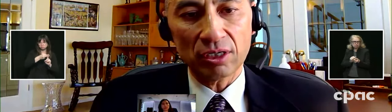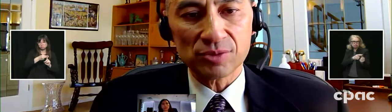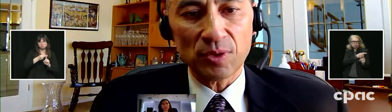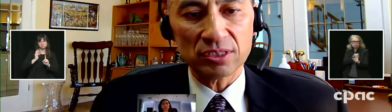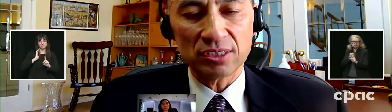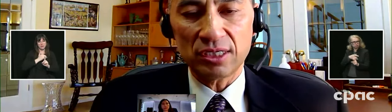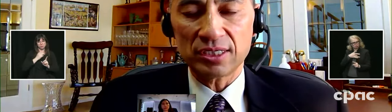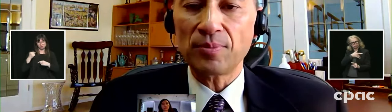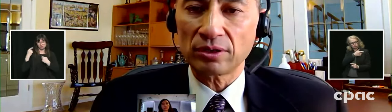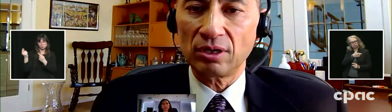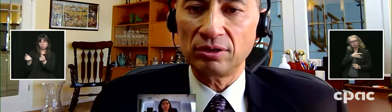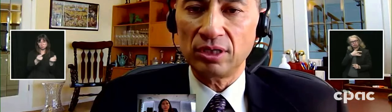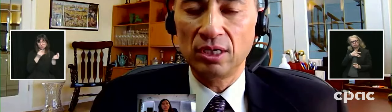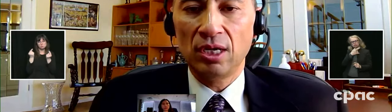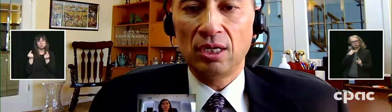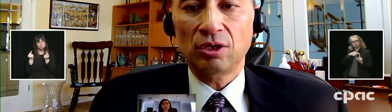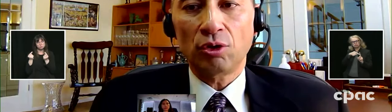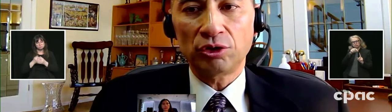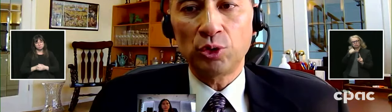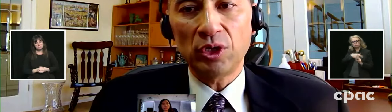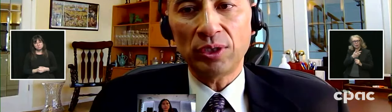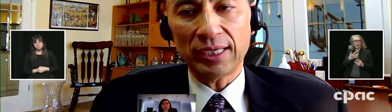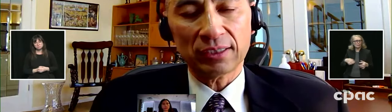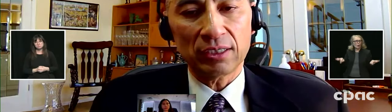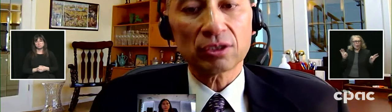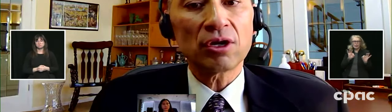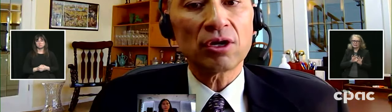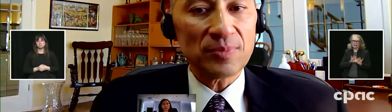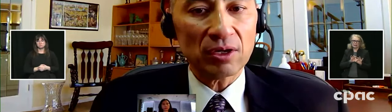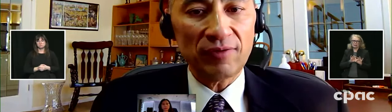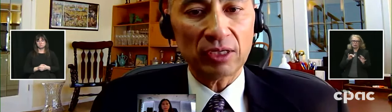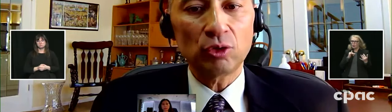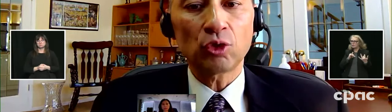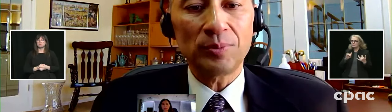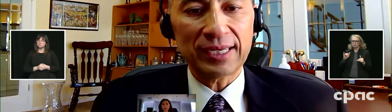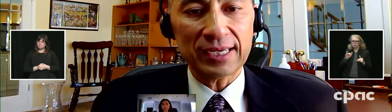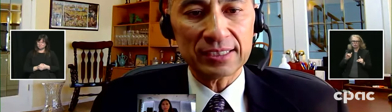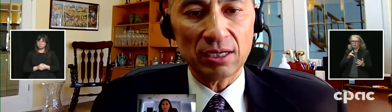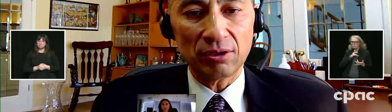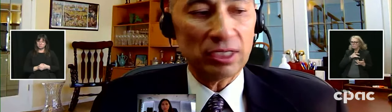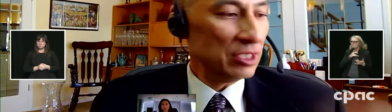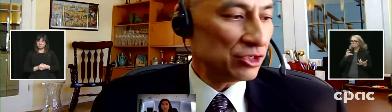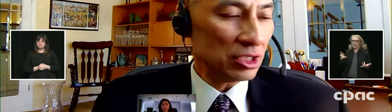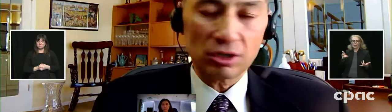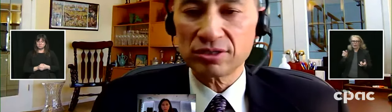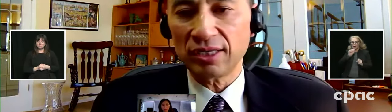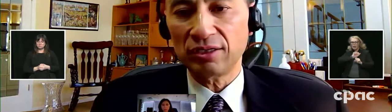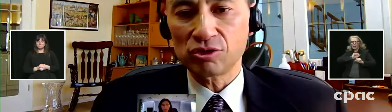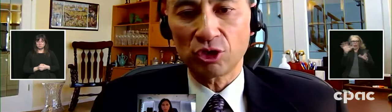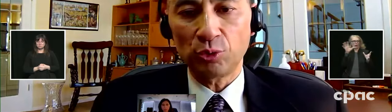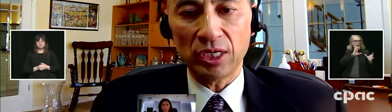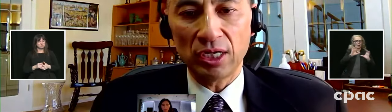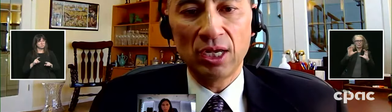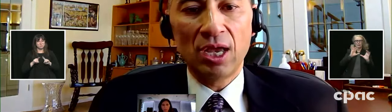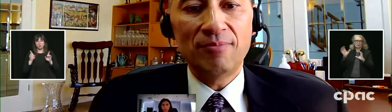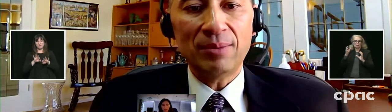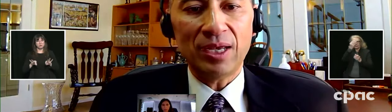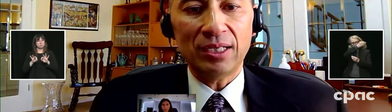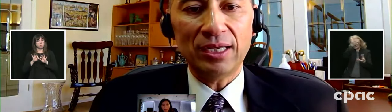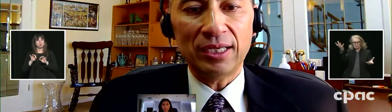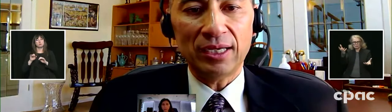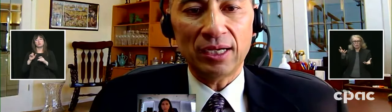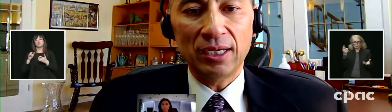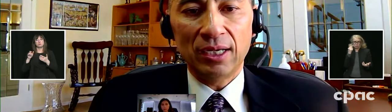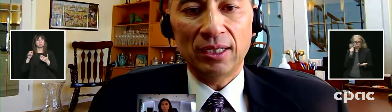vaccination. Donc, je pense que c'est important de continuer d'être transparent avec nos communications. On a déjà constaté aujourd'hui,